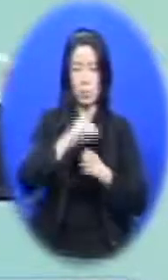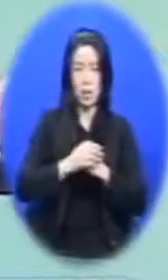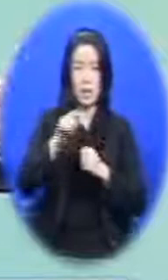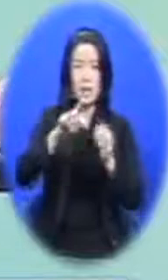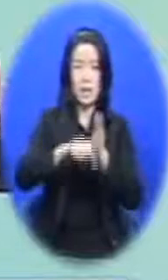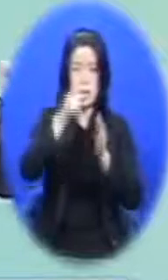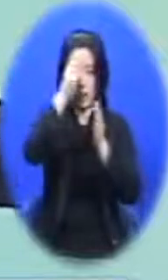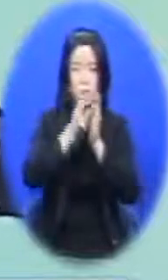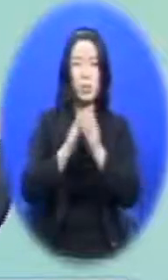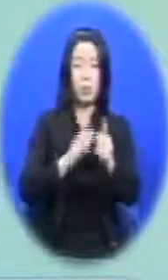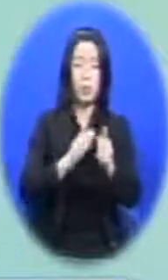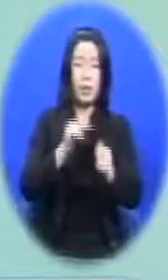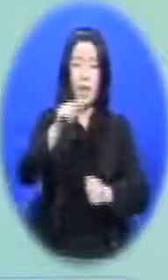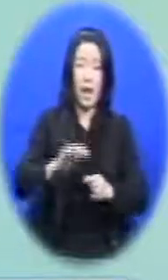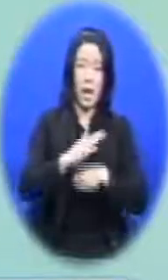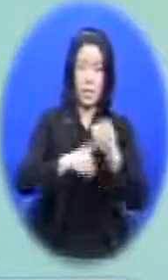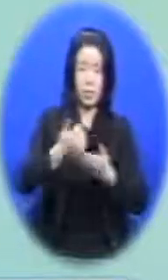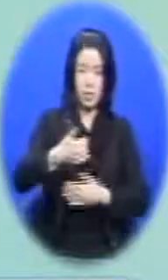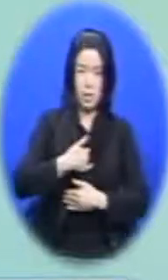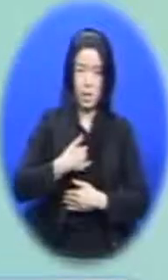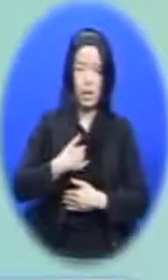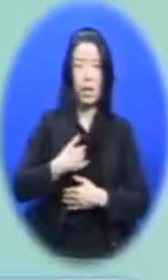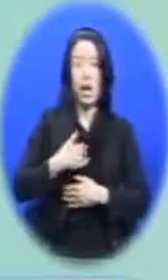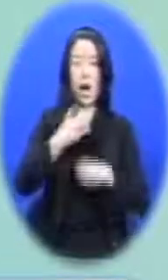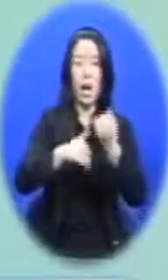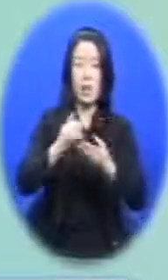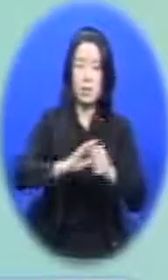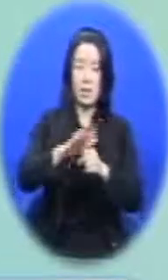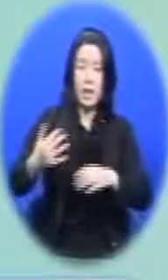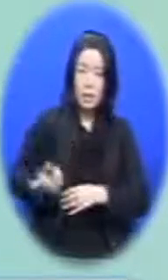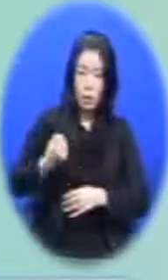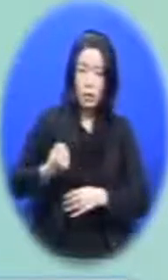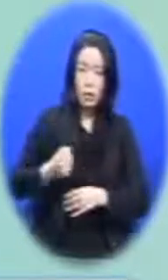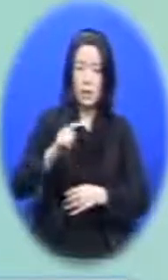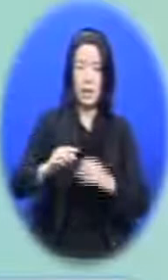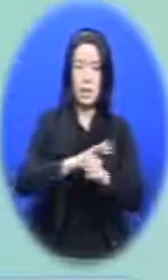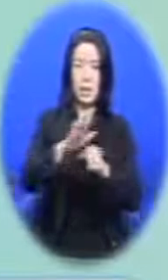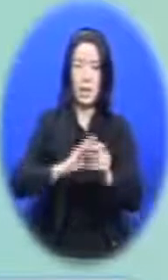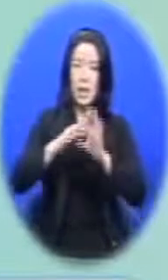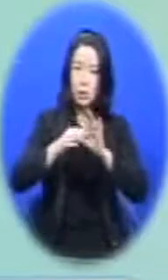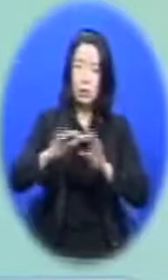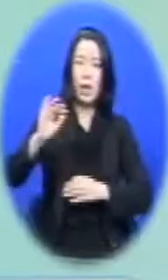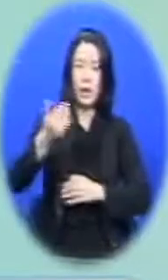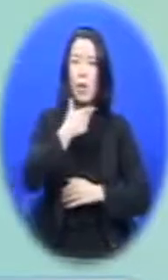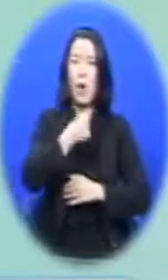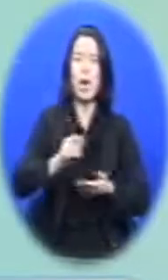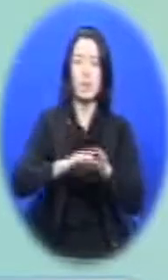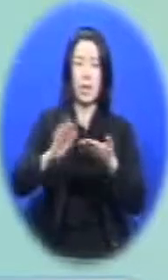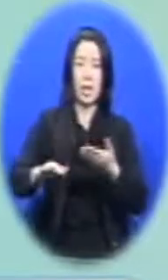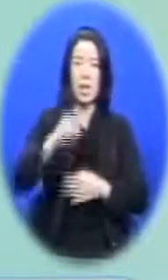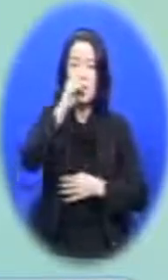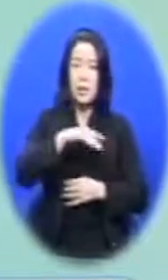기도합시다. 하나님 제가 정말 하나님의 사랑을 누리고 그 사랑의 통로가 되길 원합니다.